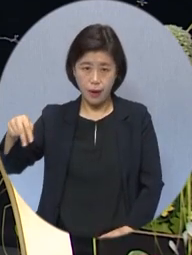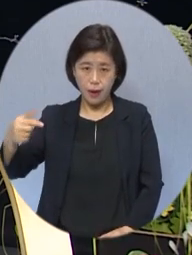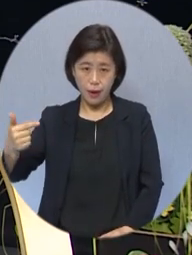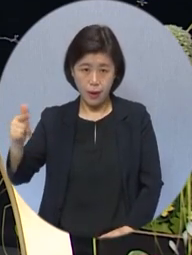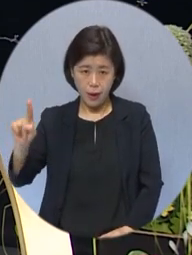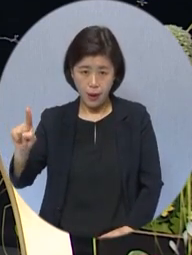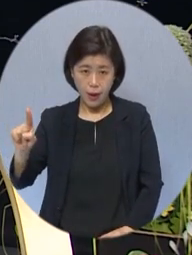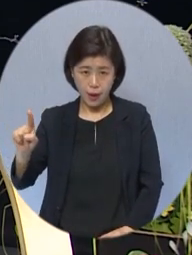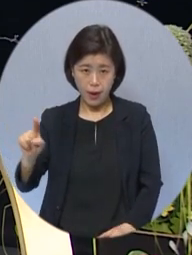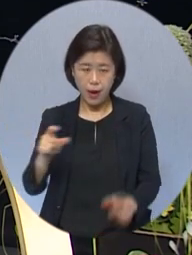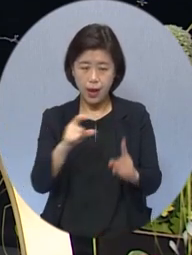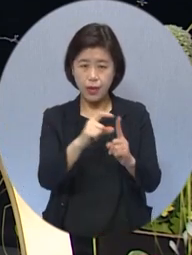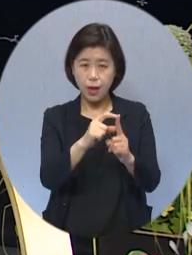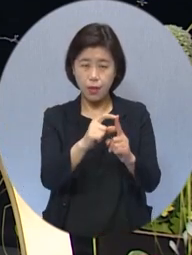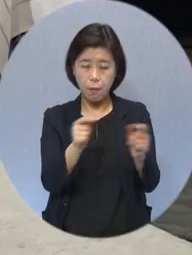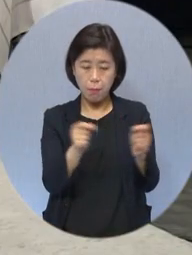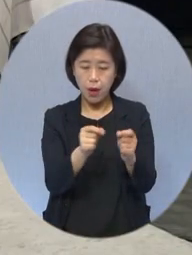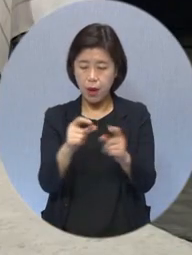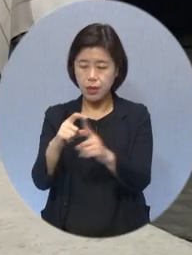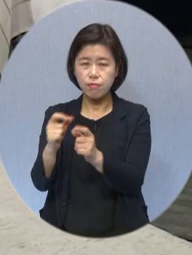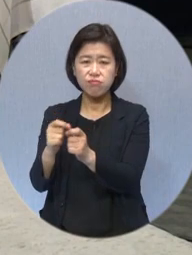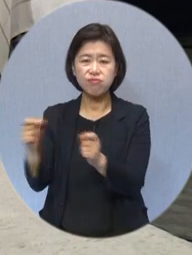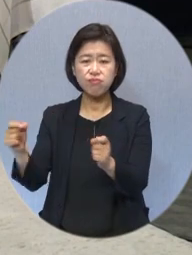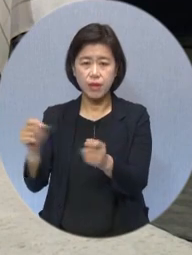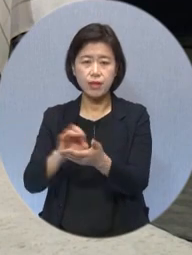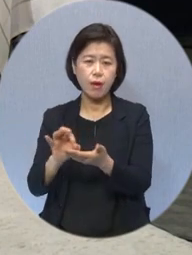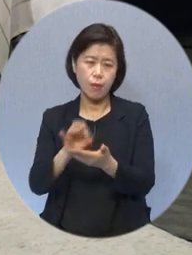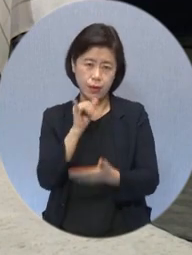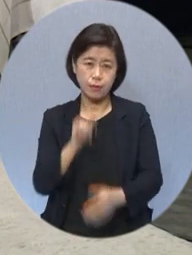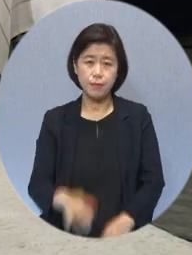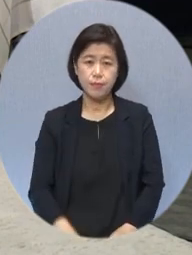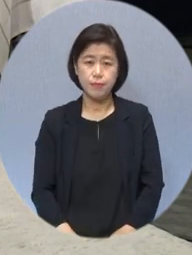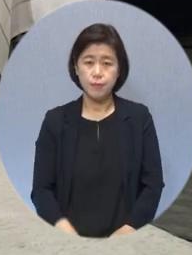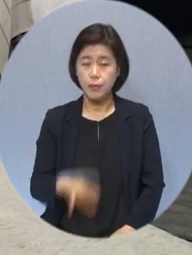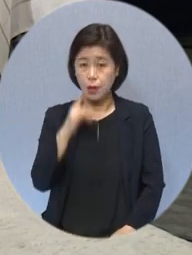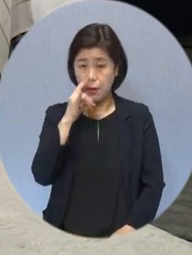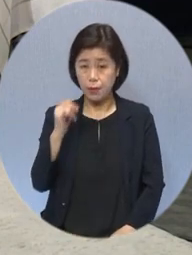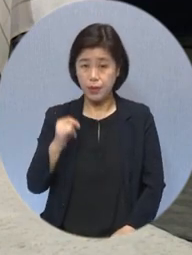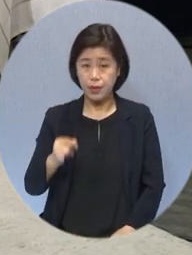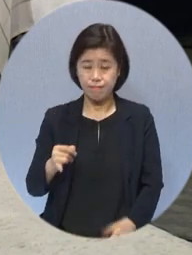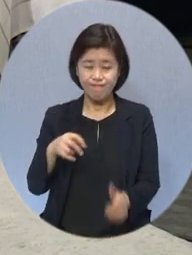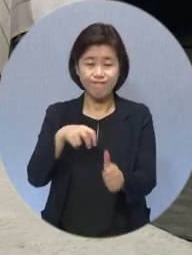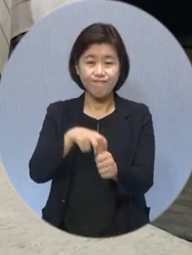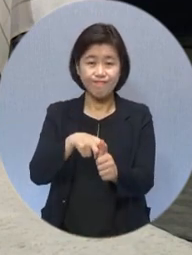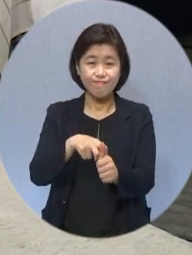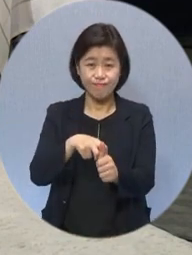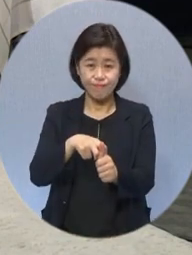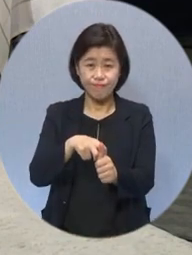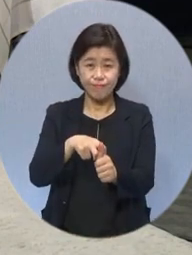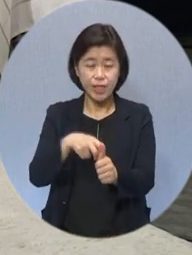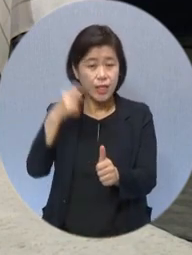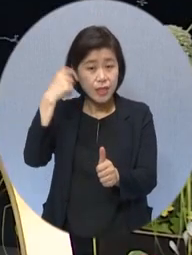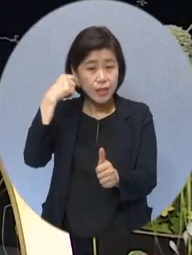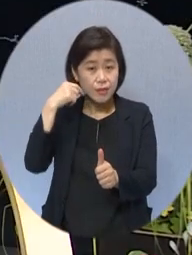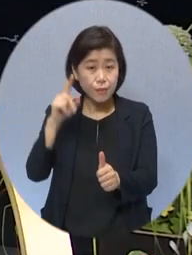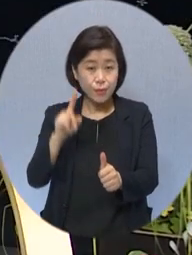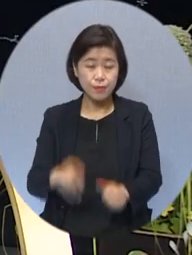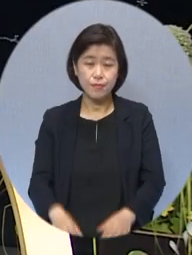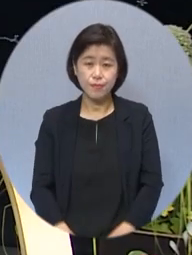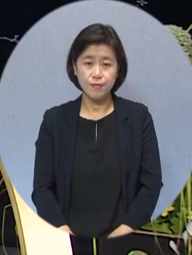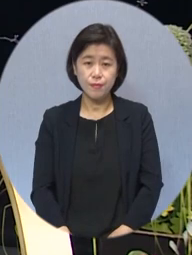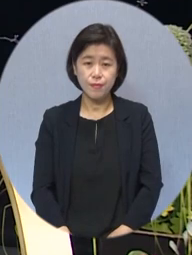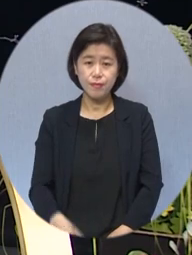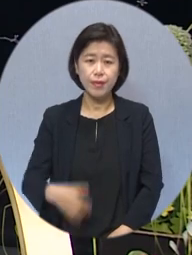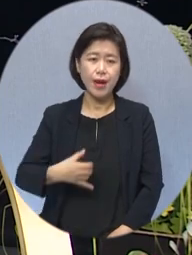처량함까지 보여주고 있습니다. 어머니의 등에 엎혀본 적 있다면 자식의 칭얼거림에 그